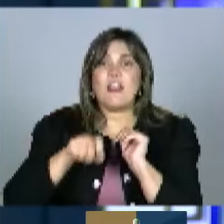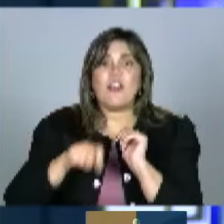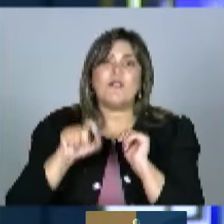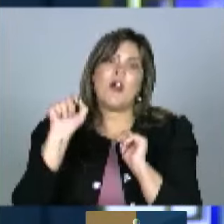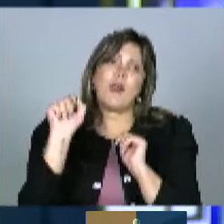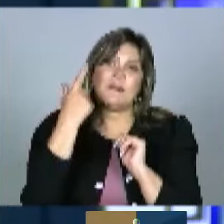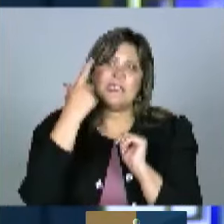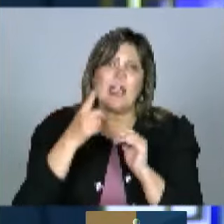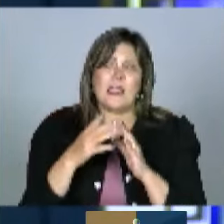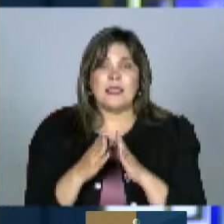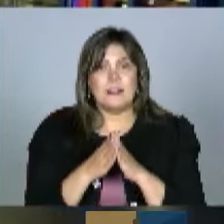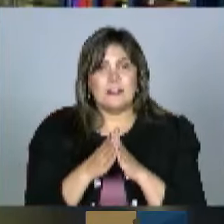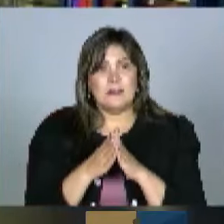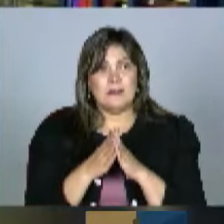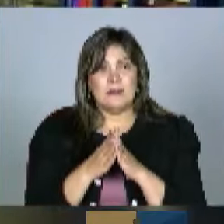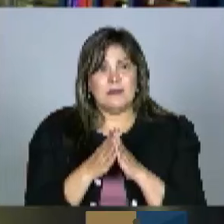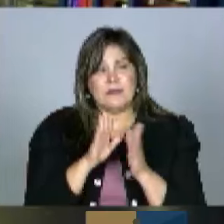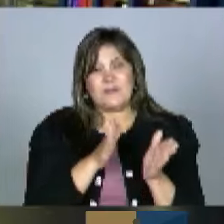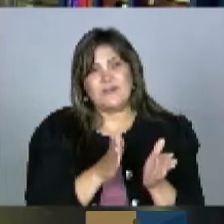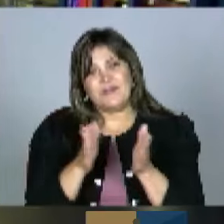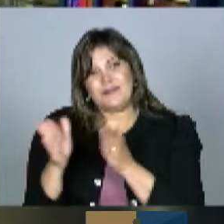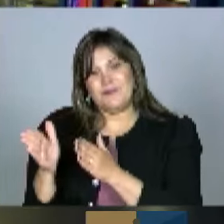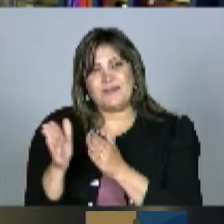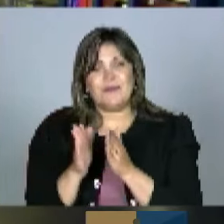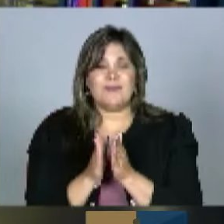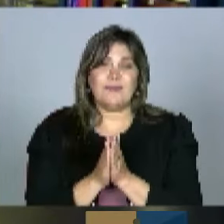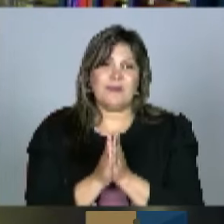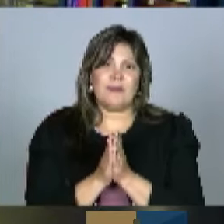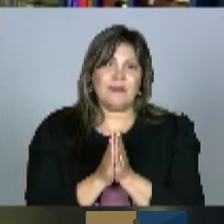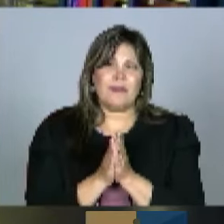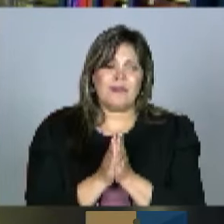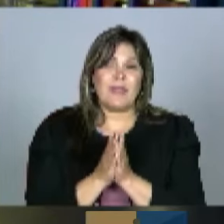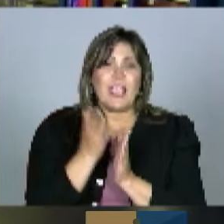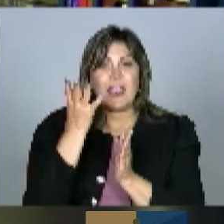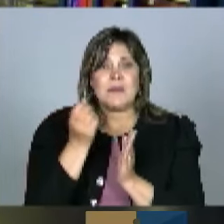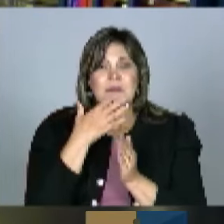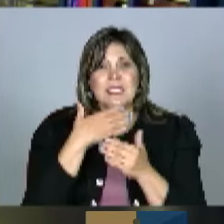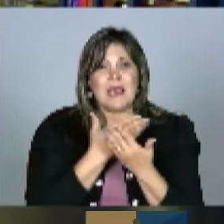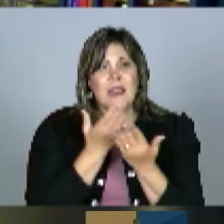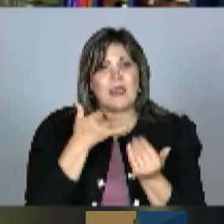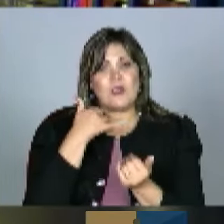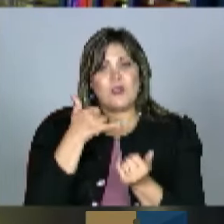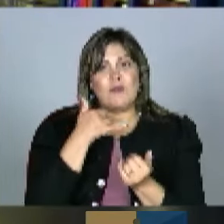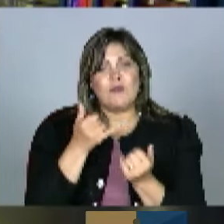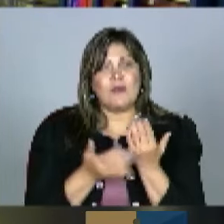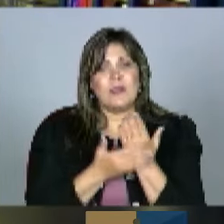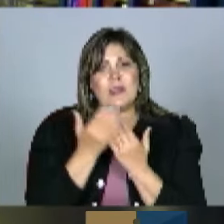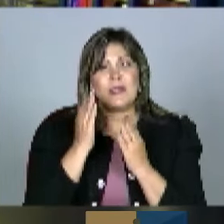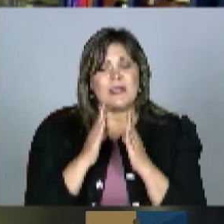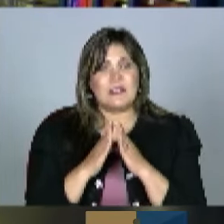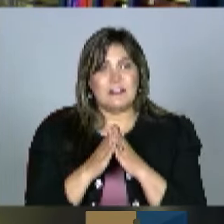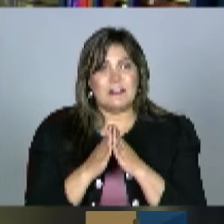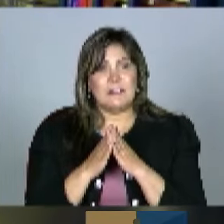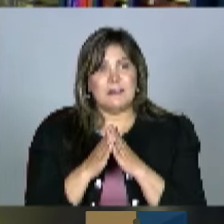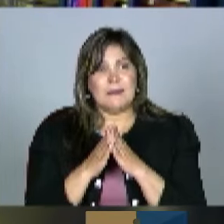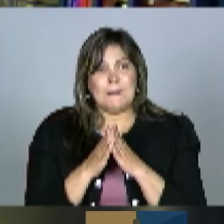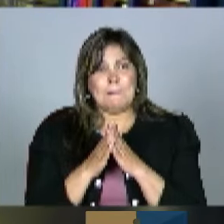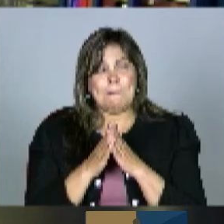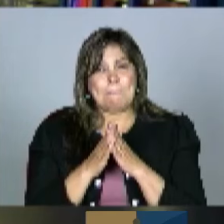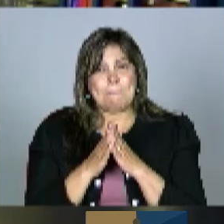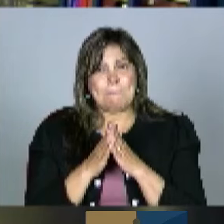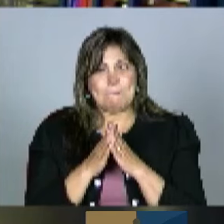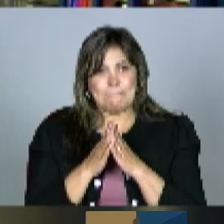مستعجل ا تمام الاستاذه سميره رجعت تاني استاذ سميره مساء الخير استاذه سميره